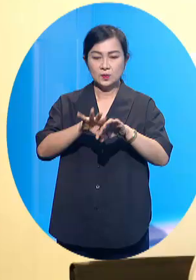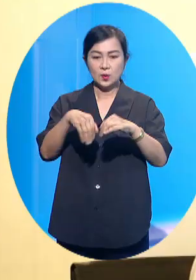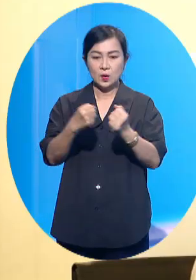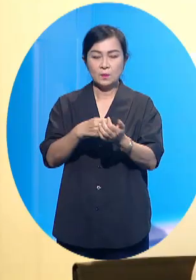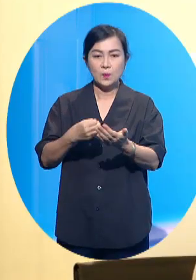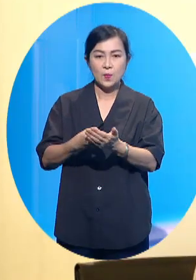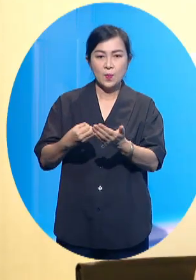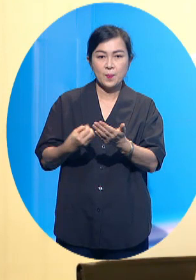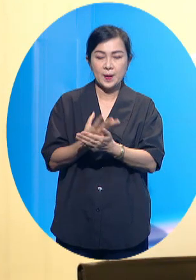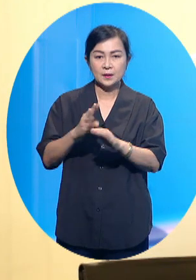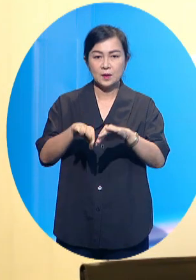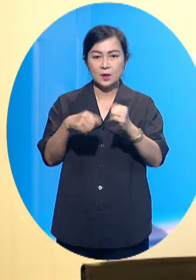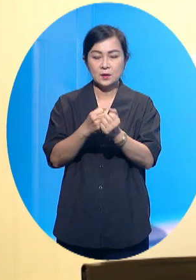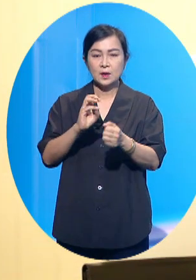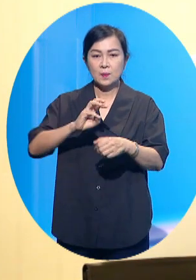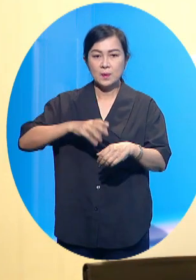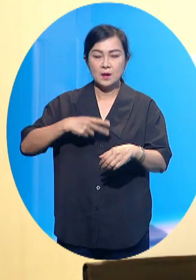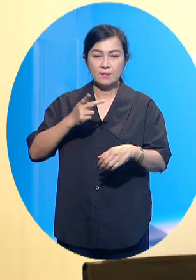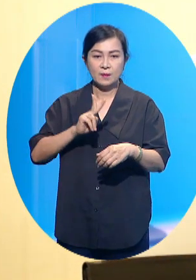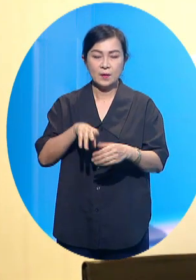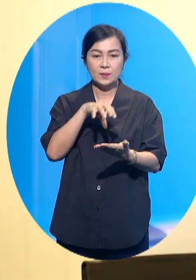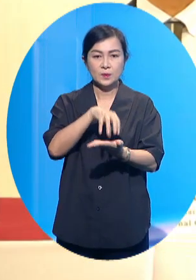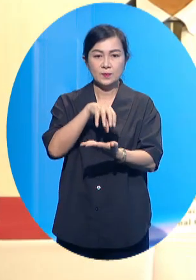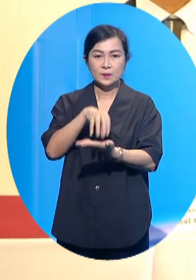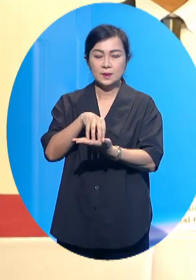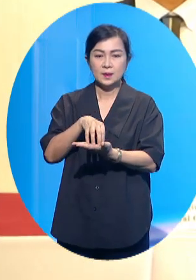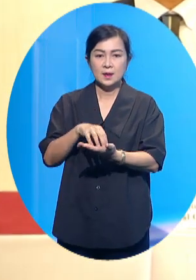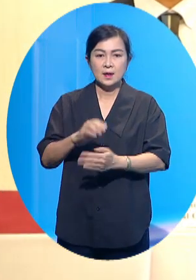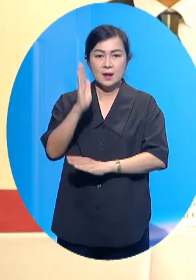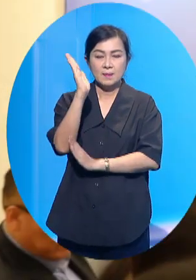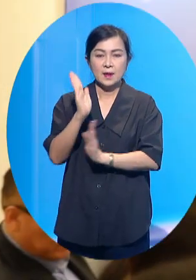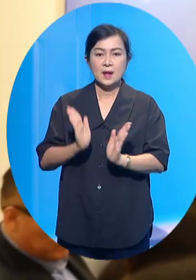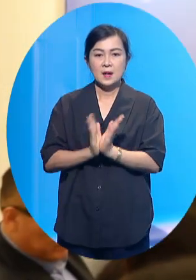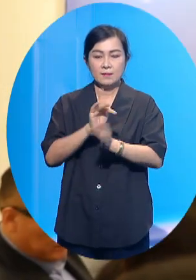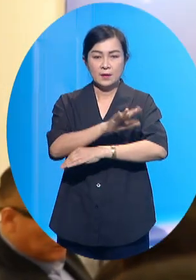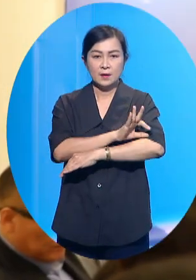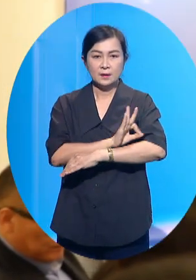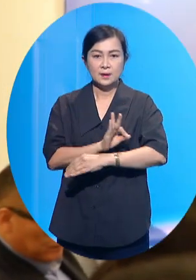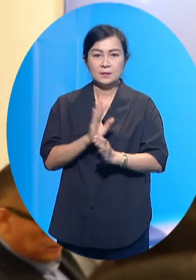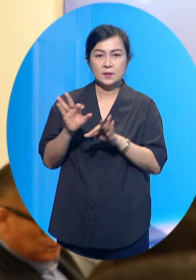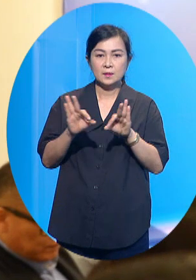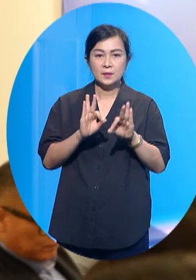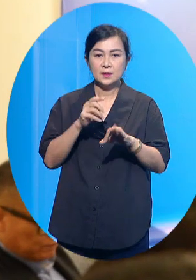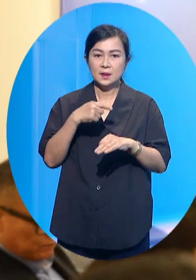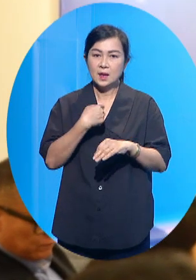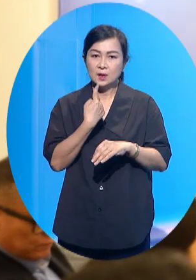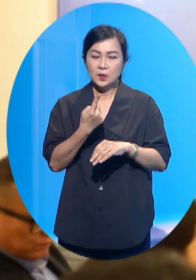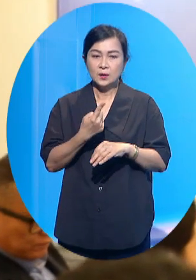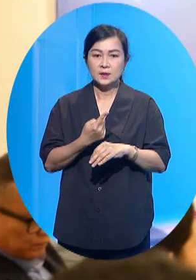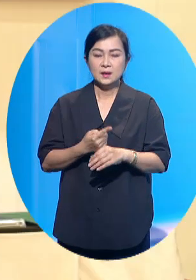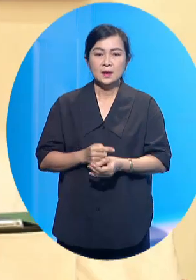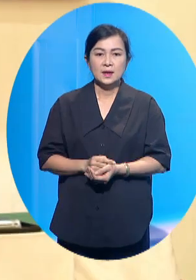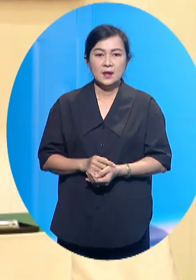mại và các tổ chức phi lợi nhuận phù hợp với lĩnh vực. Phát biểu tại buổi lễ, Phó Chủ tịch Ủy ban Nhân dân Thành phố Hồ Chí Minh Ngô Minh Châu cho